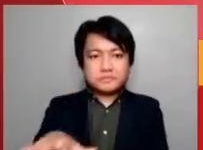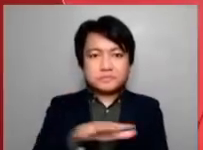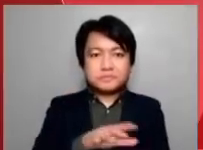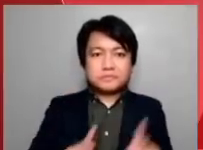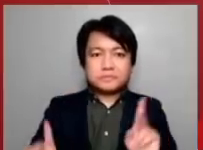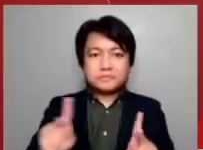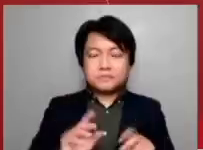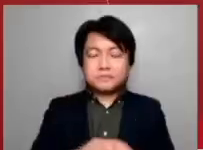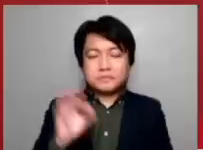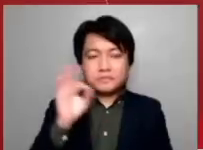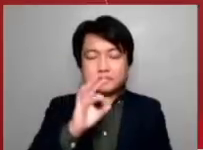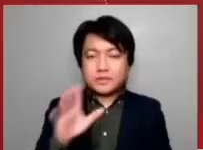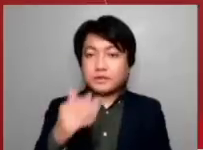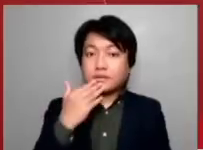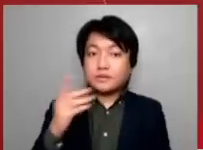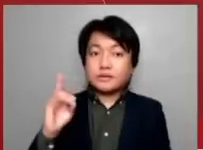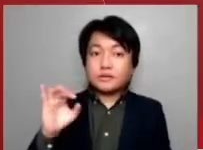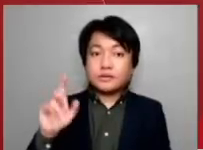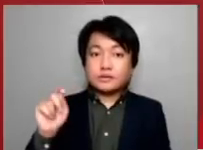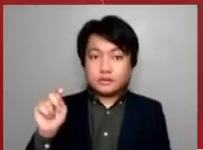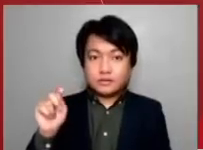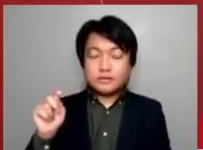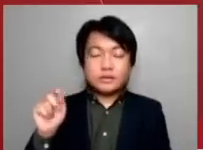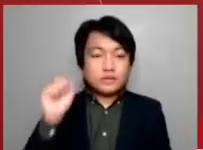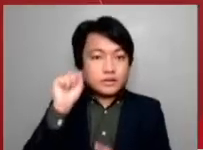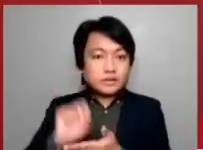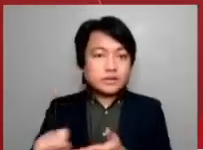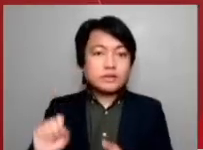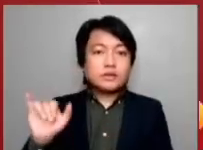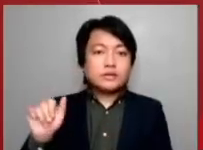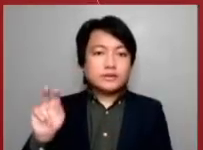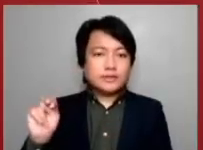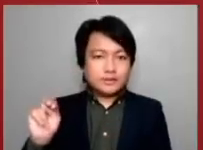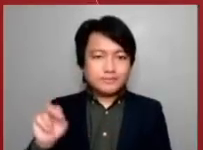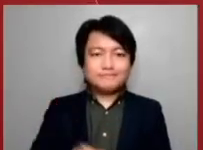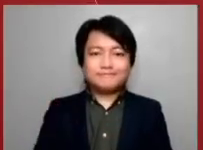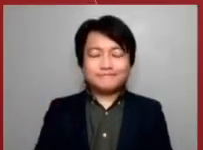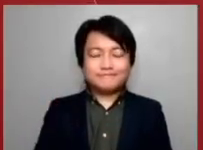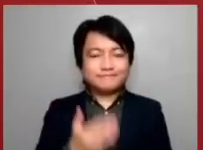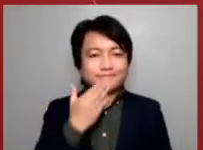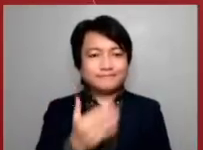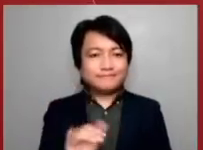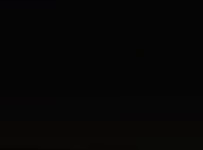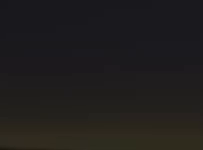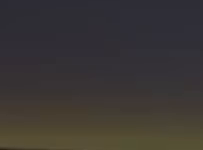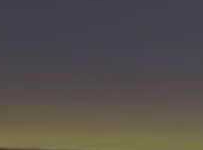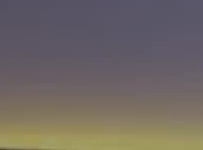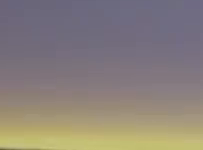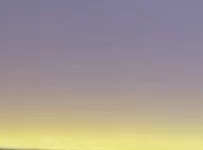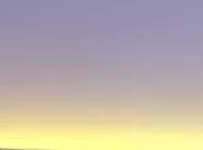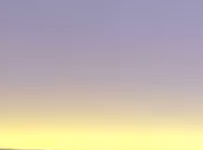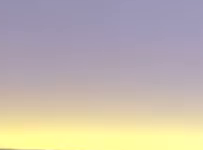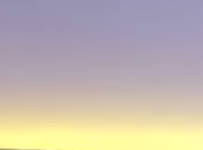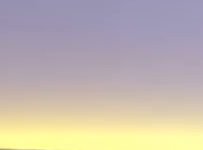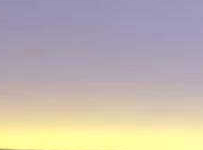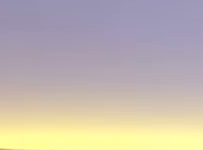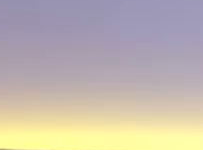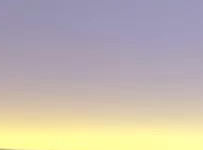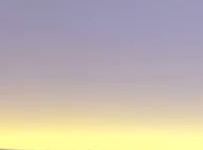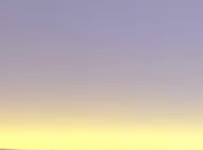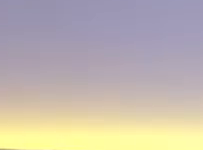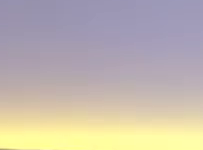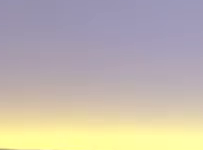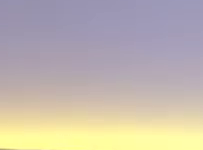po, DICT Assistant Secretary Jeffrey Ian D. Ingat po. Maraming salamat. Maraming salamat. Kapuso, mauna ka sa mga